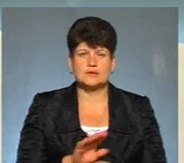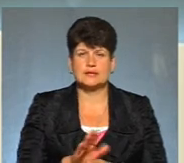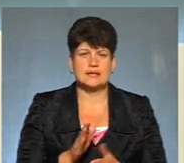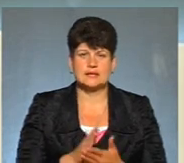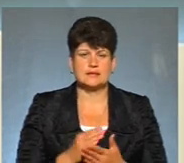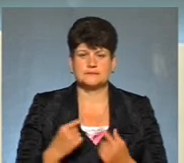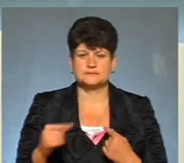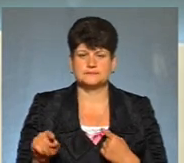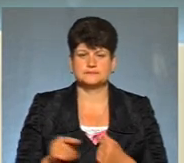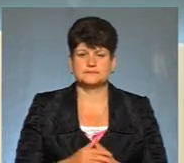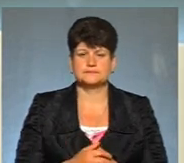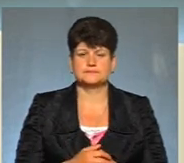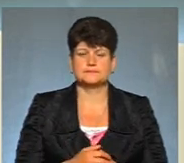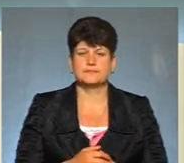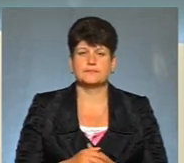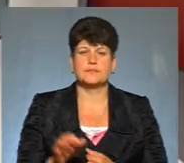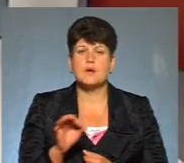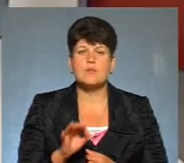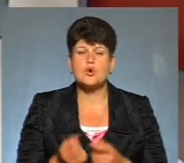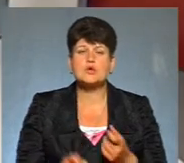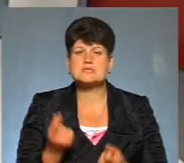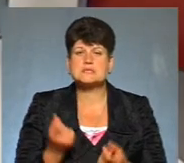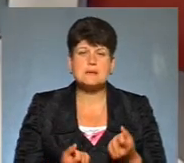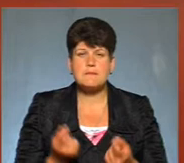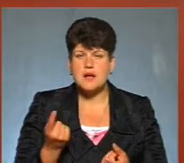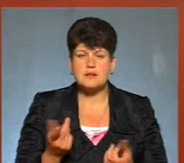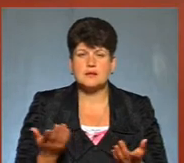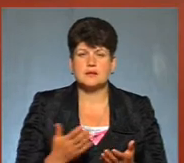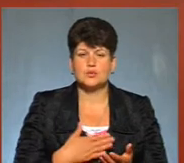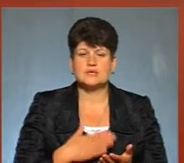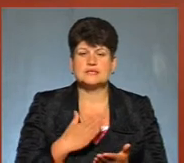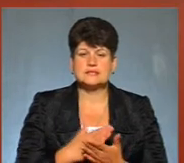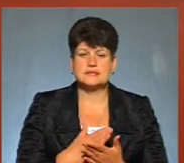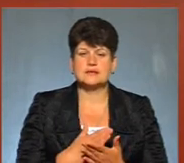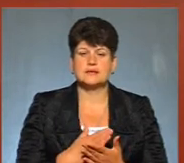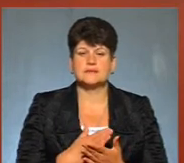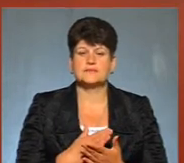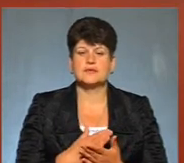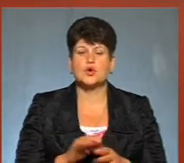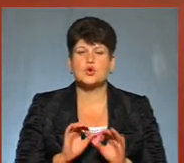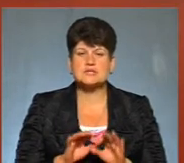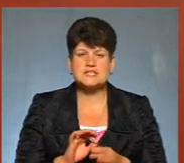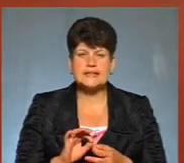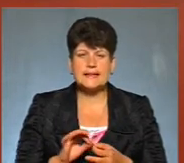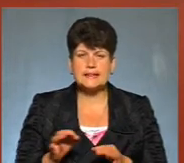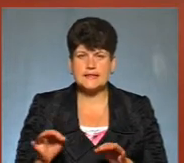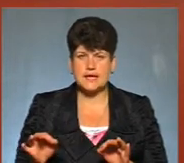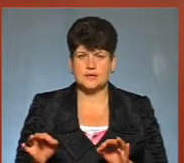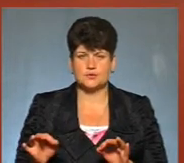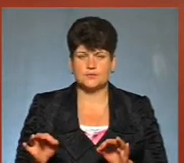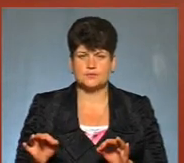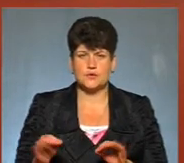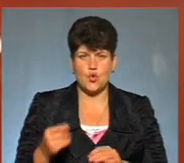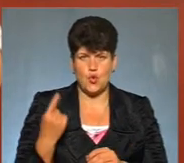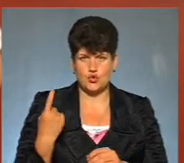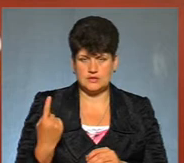винятком. Про спалахи, які в нас зараз є діючими, розкажіть більш детально. Один